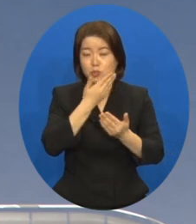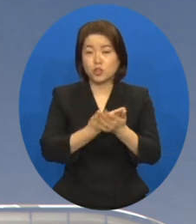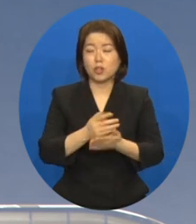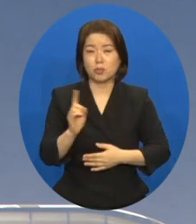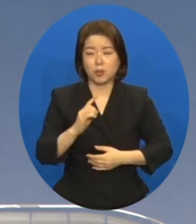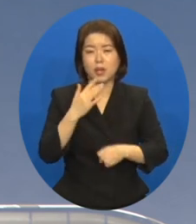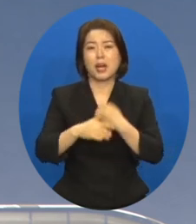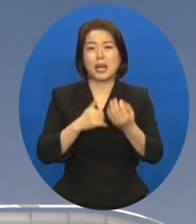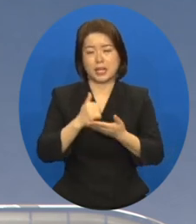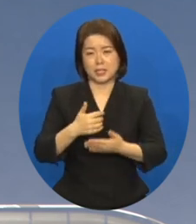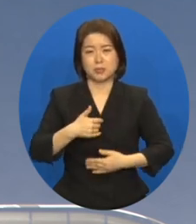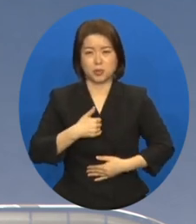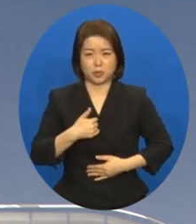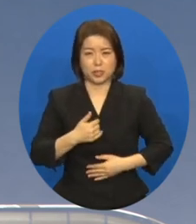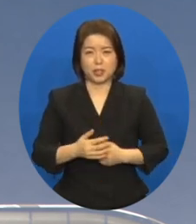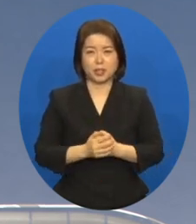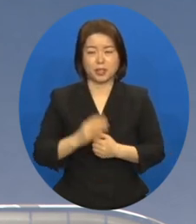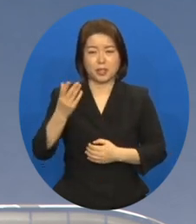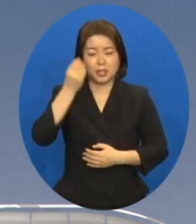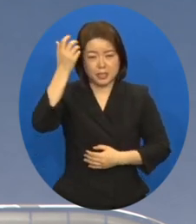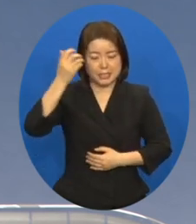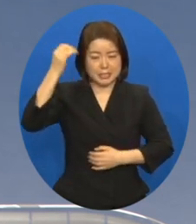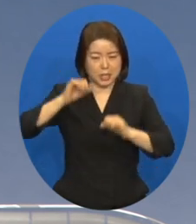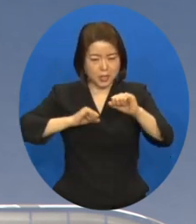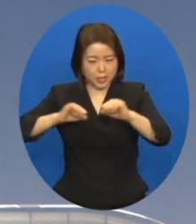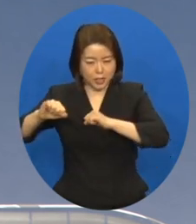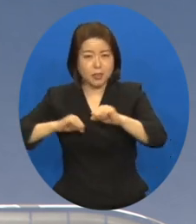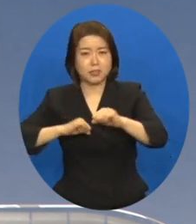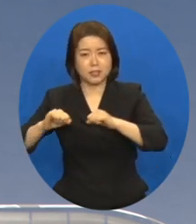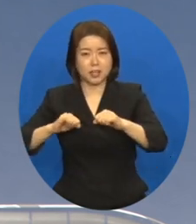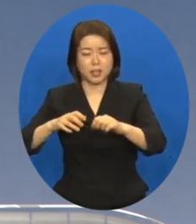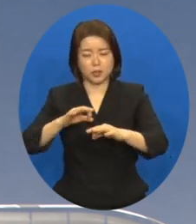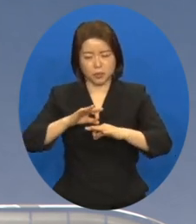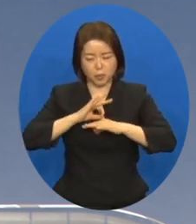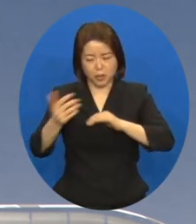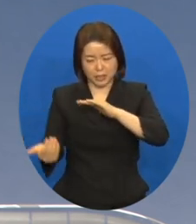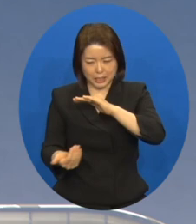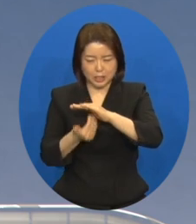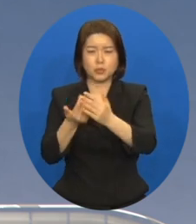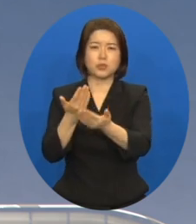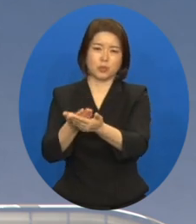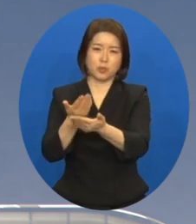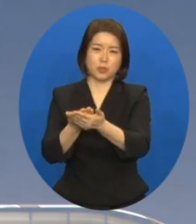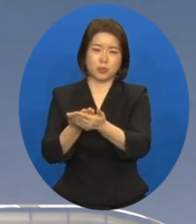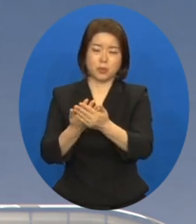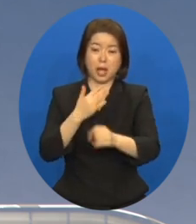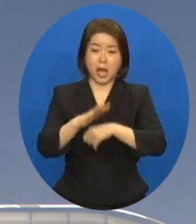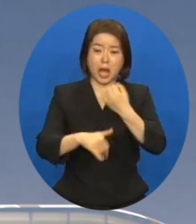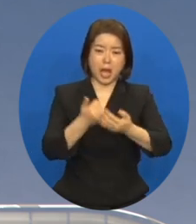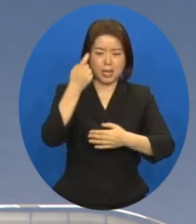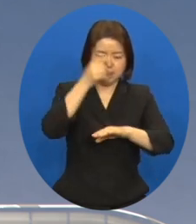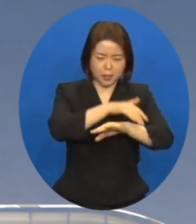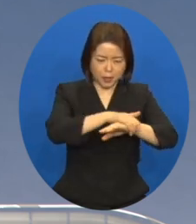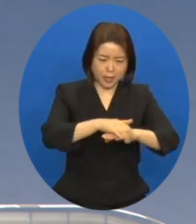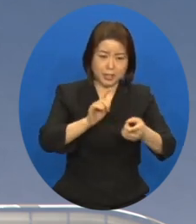하나님 저에게 성령의 역사를 놀랍게 이루세요. 하나님의 계획하심을